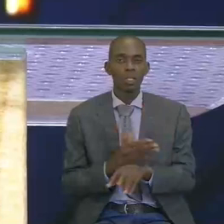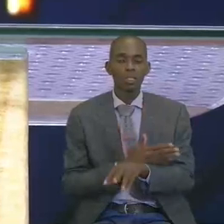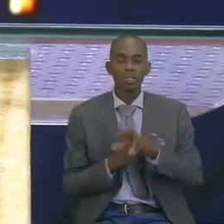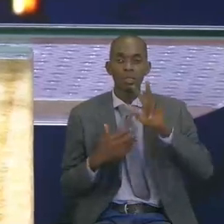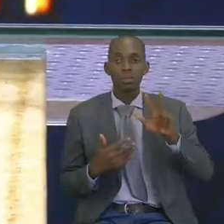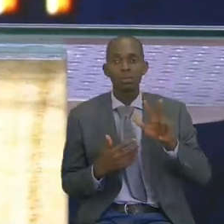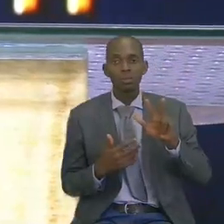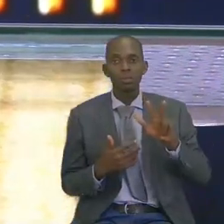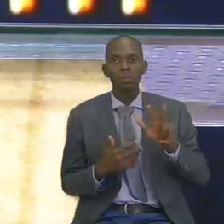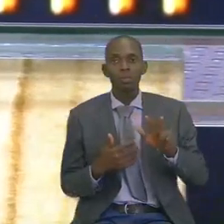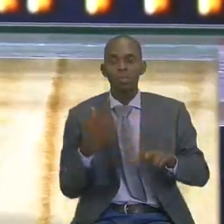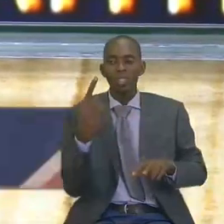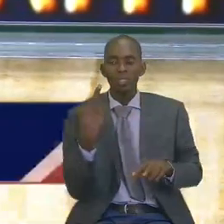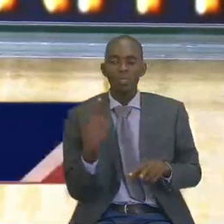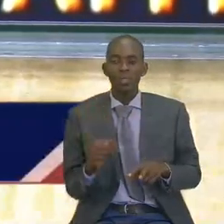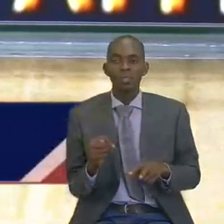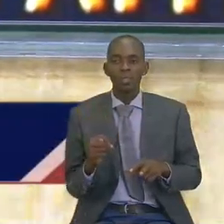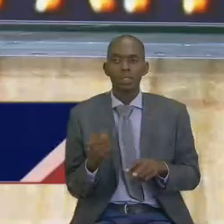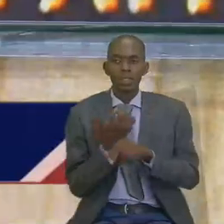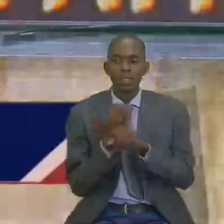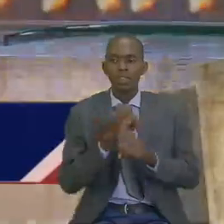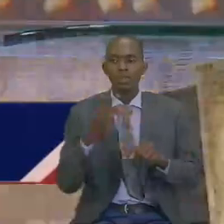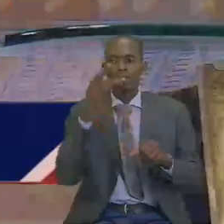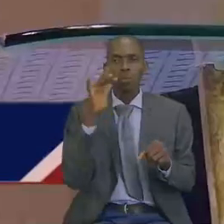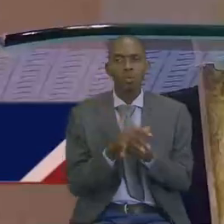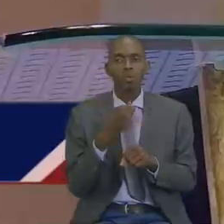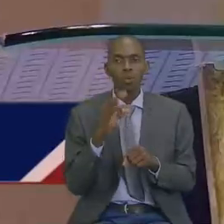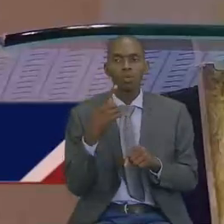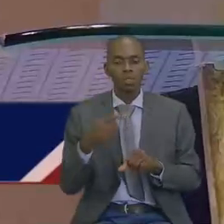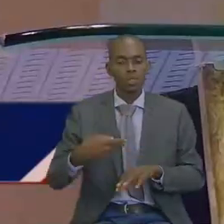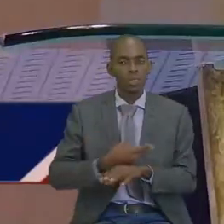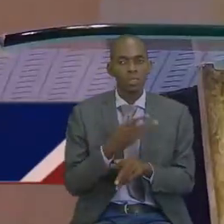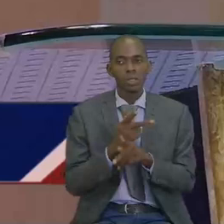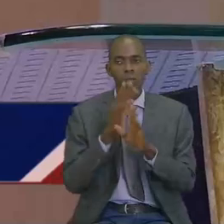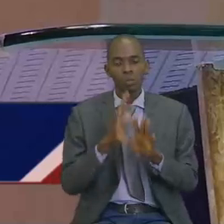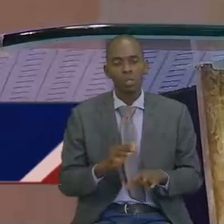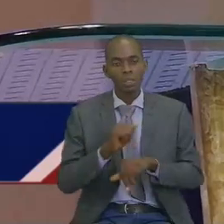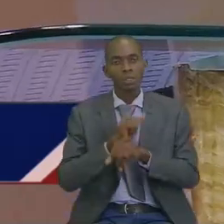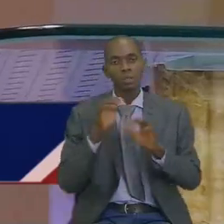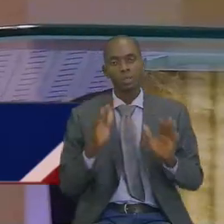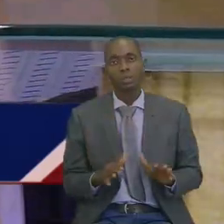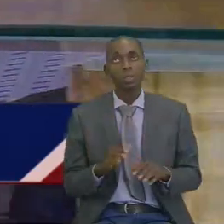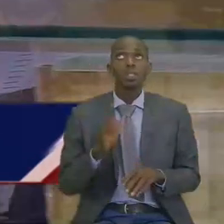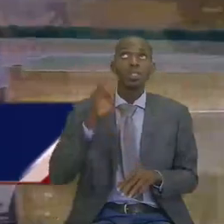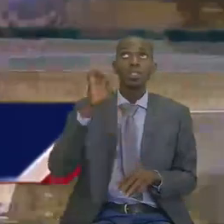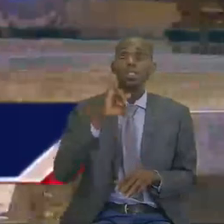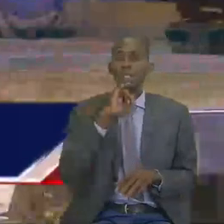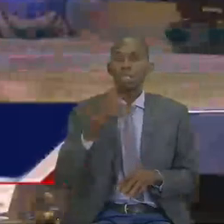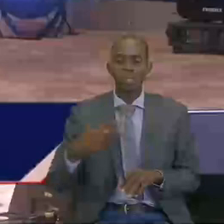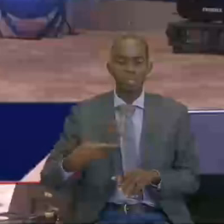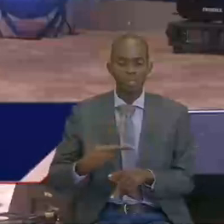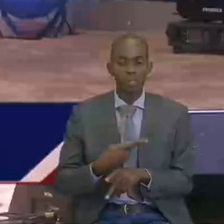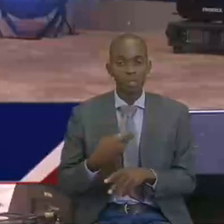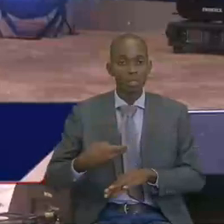allons voir la promesse salvatrice de la pierre bergère. Il est le berger et il est